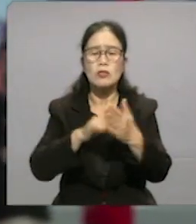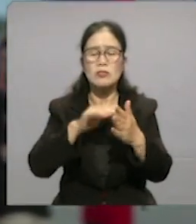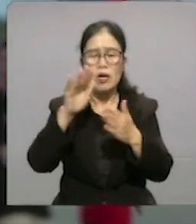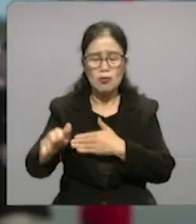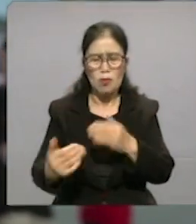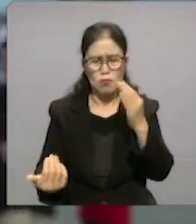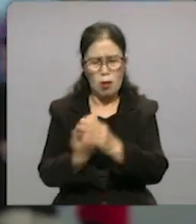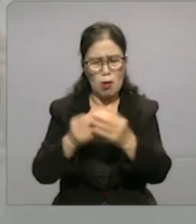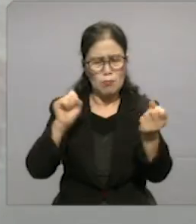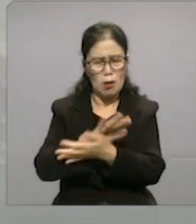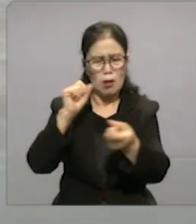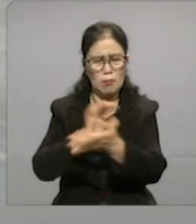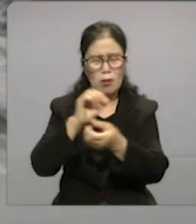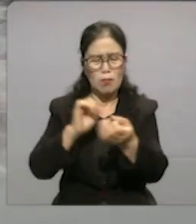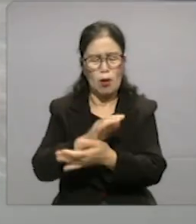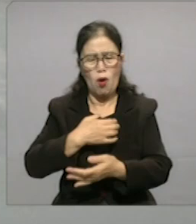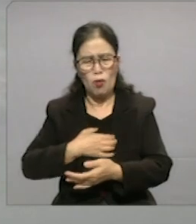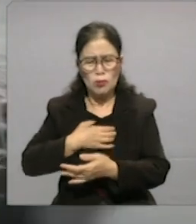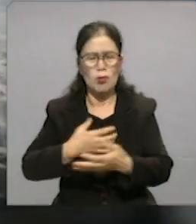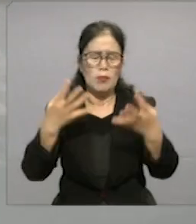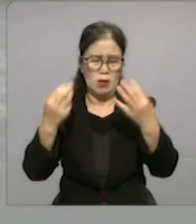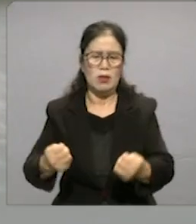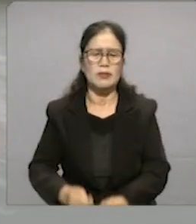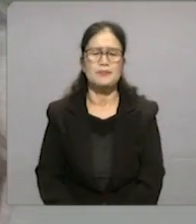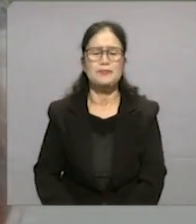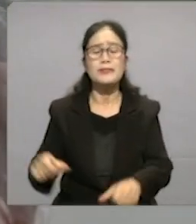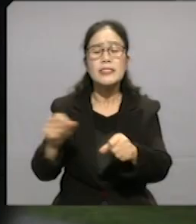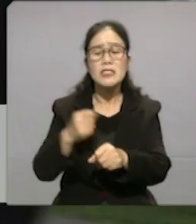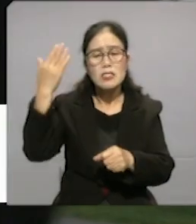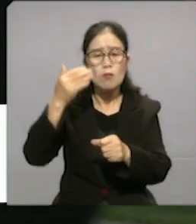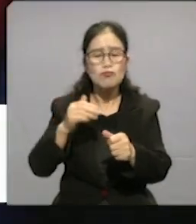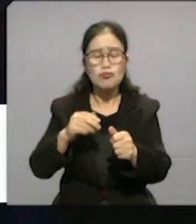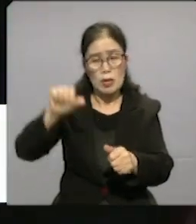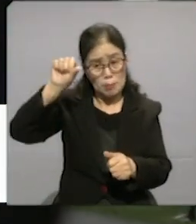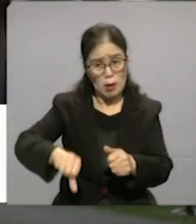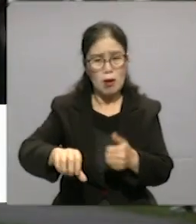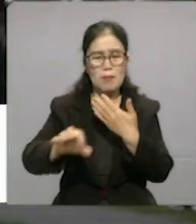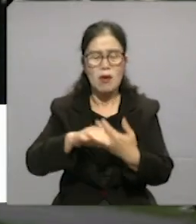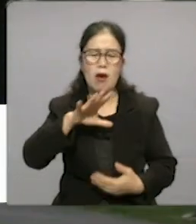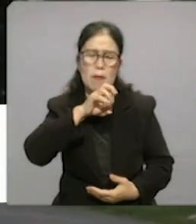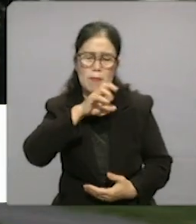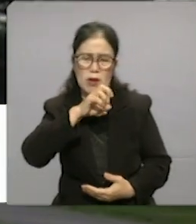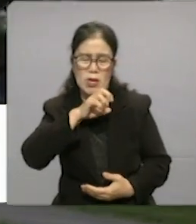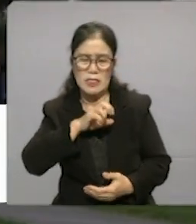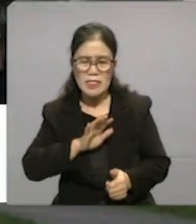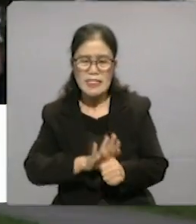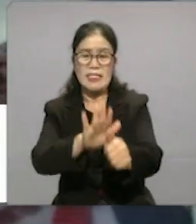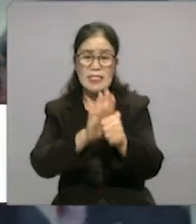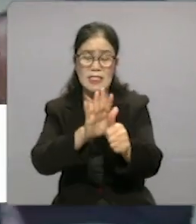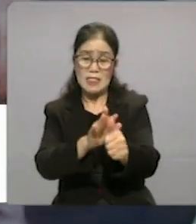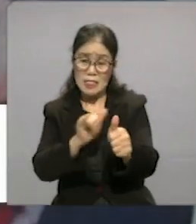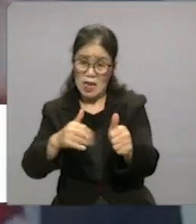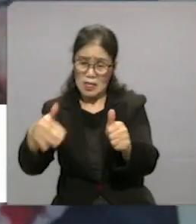일어날지 모를 폭력 사태를 걱정하는 목소리가 높습니다 입니다 특히 트럼프 후보가 낙선할 경우 이해 반발한 트럼프 후보